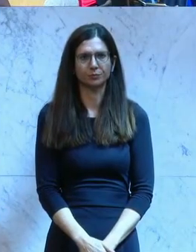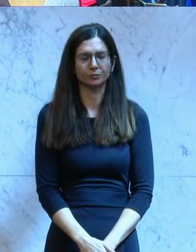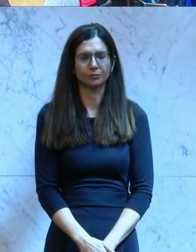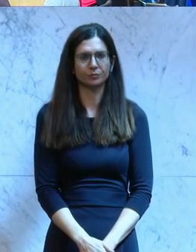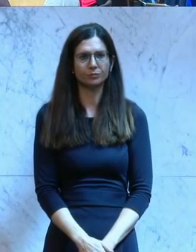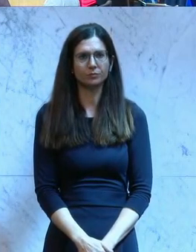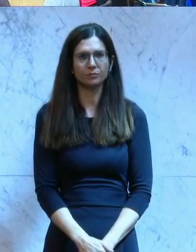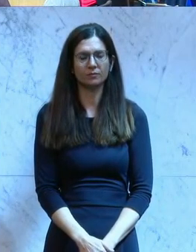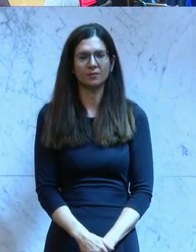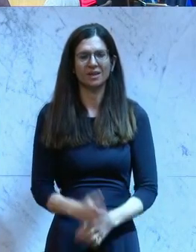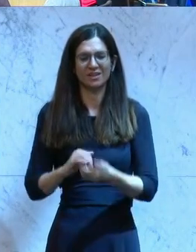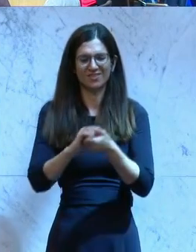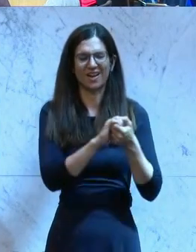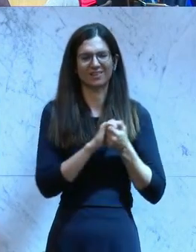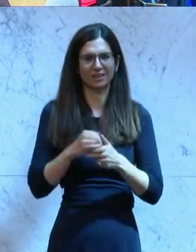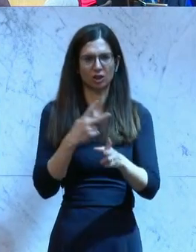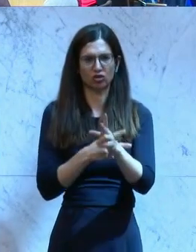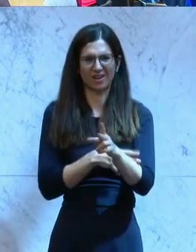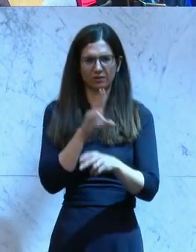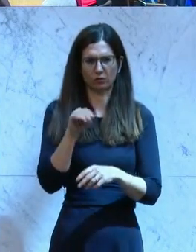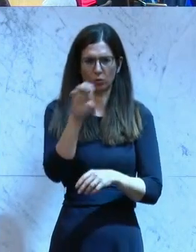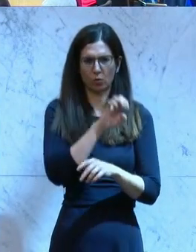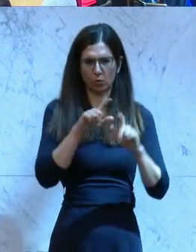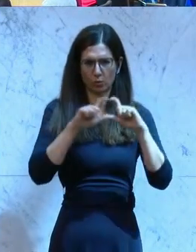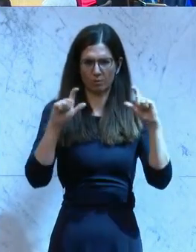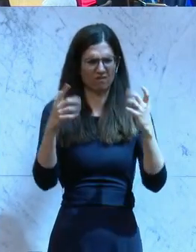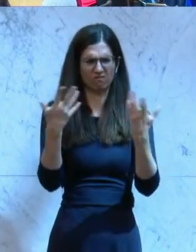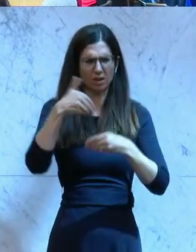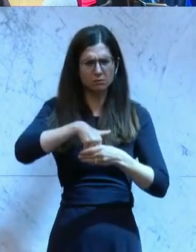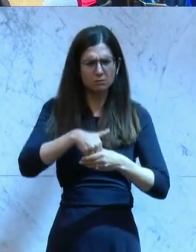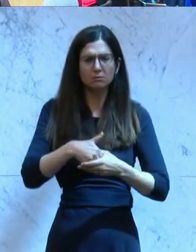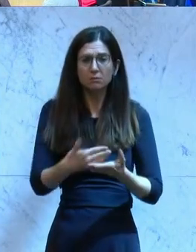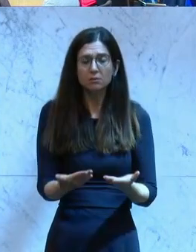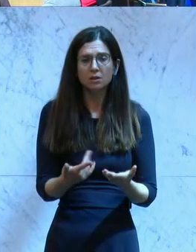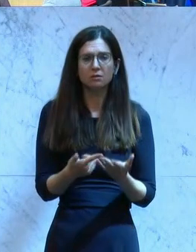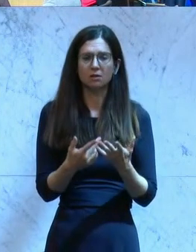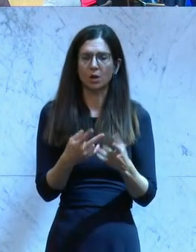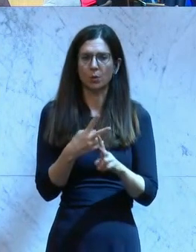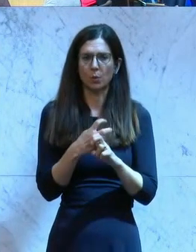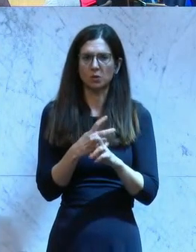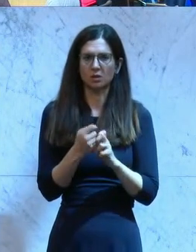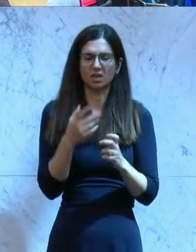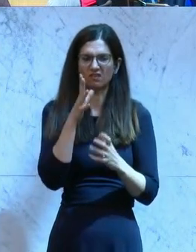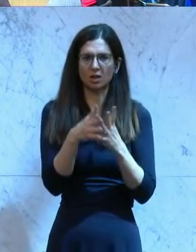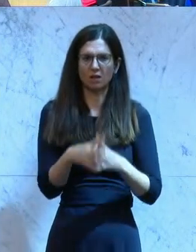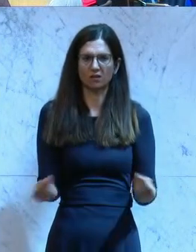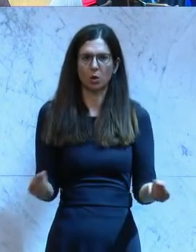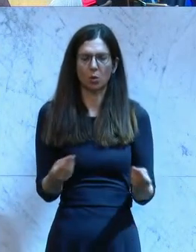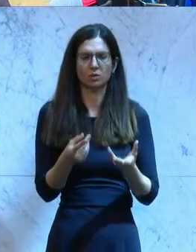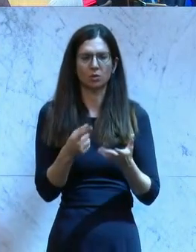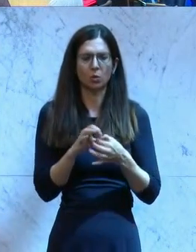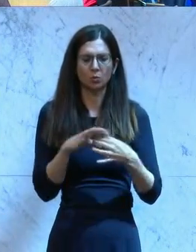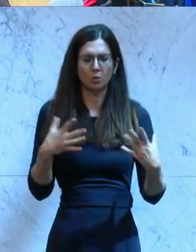Denn die Vereinigten Staaten von Europa bedeuten in Wahrheit nichts anderes als ein Auflösen Österreichs als